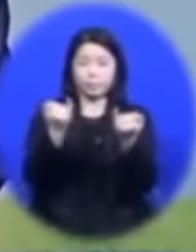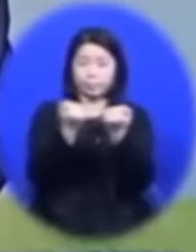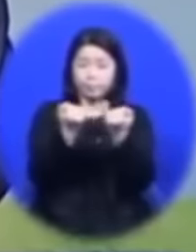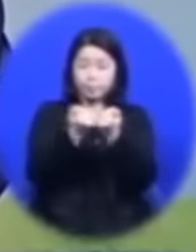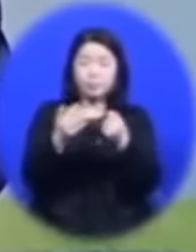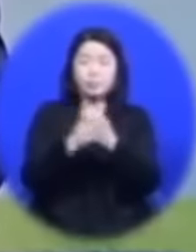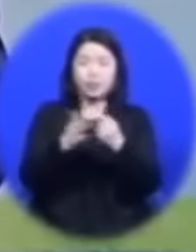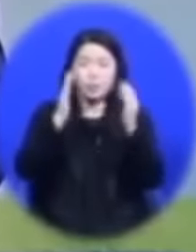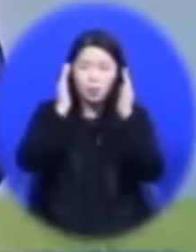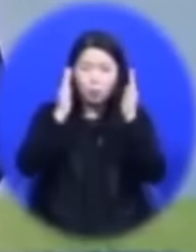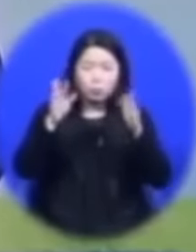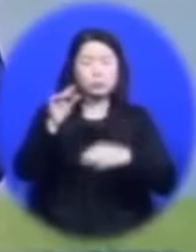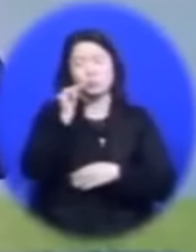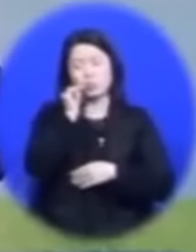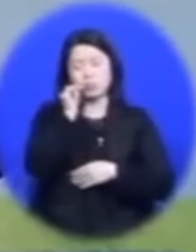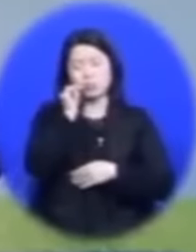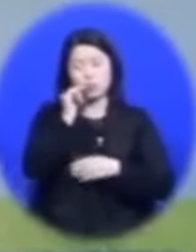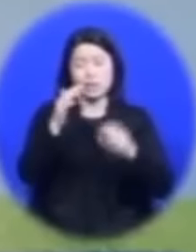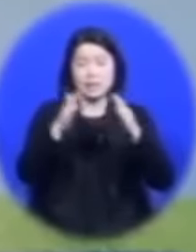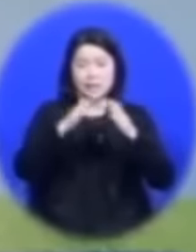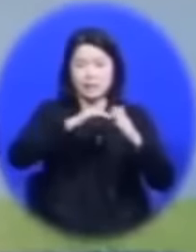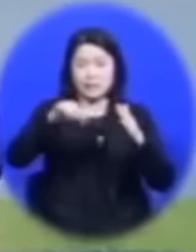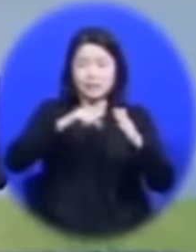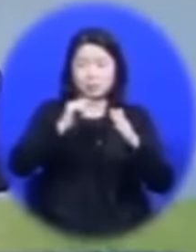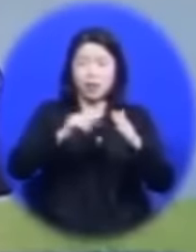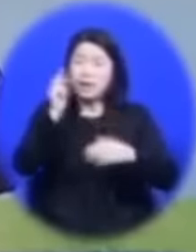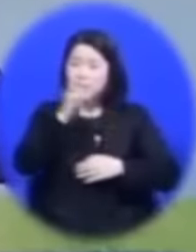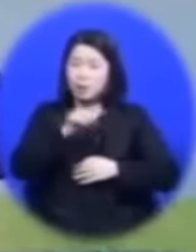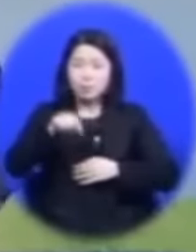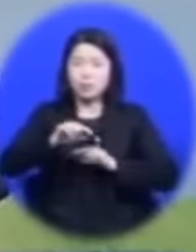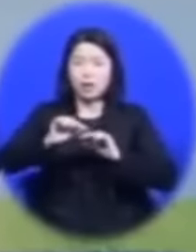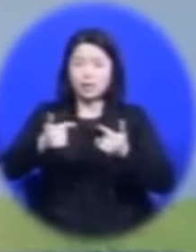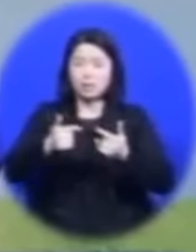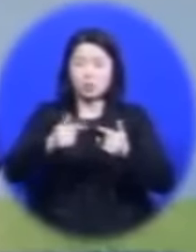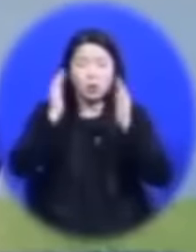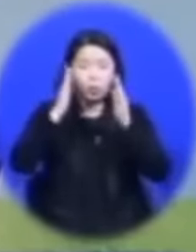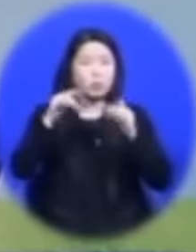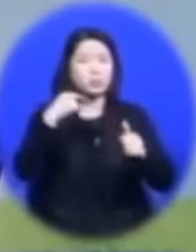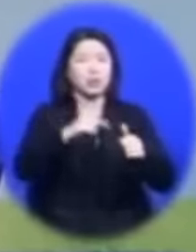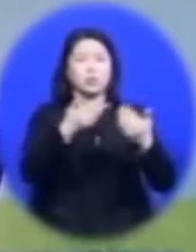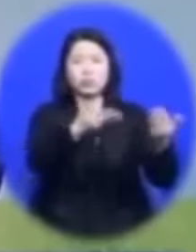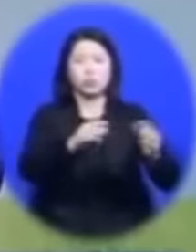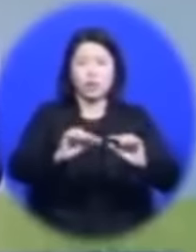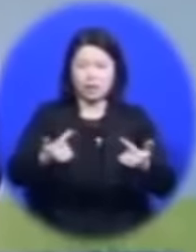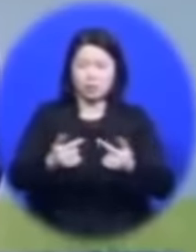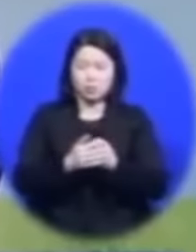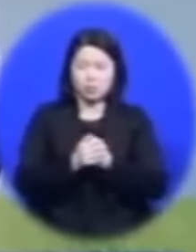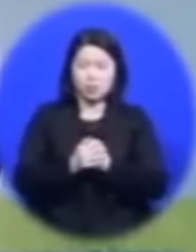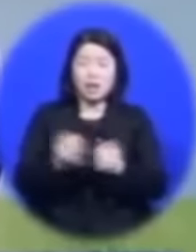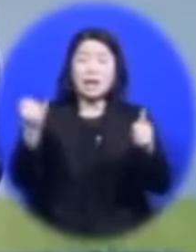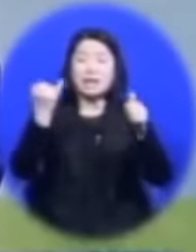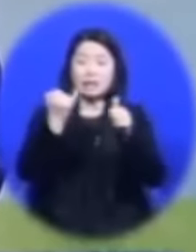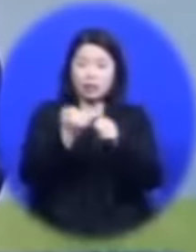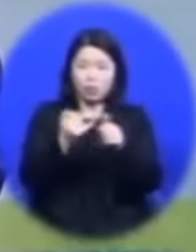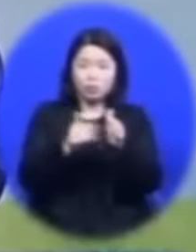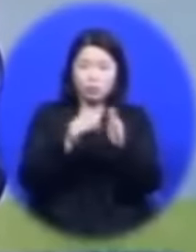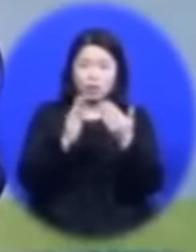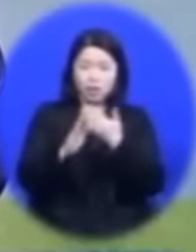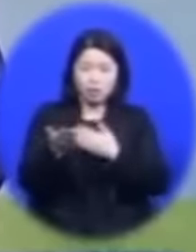여자이기 때문에 공부를 못했어요. 집안 형편이 나쁜 것도 아닌데 공부를 시키지 않았습니다. 결혼을 했는데